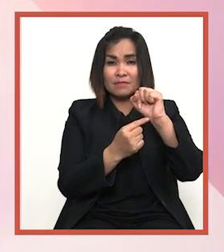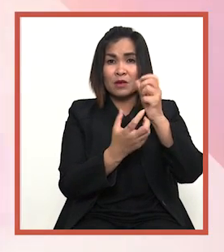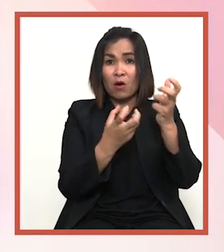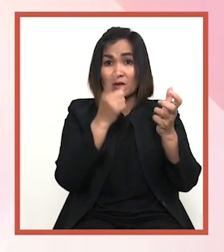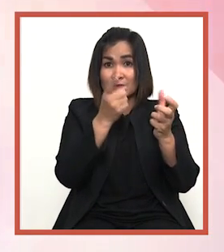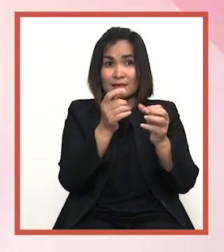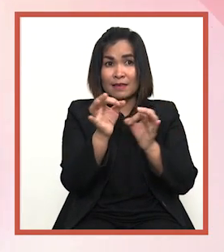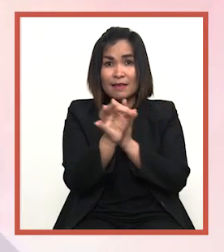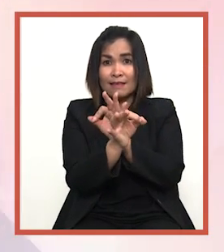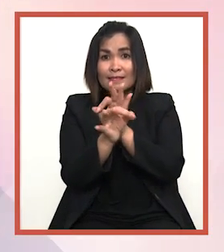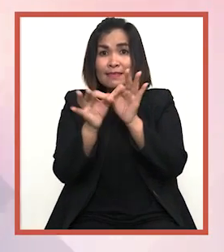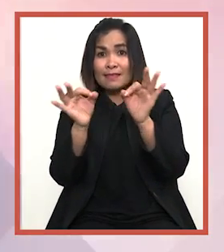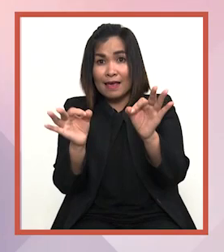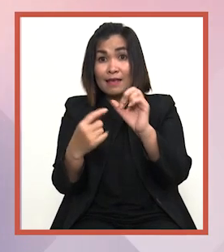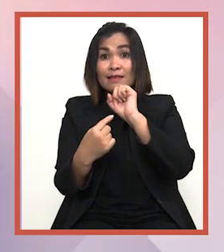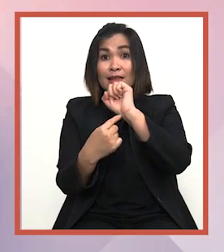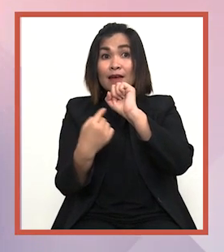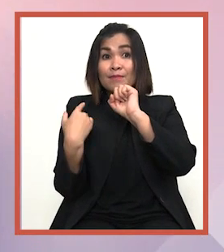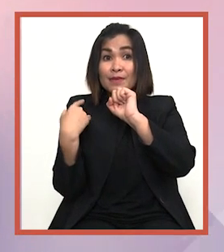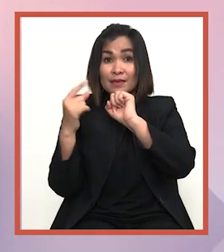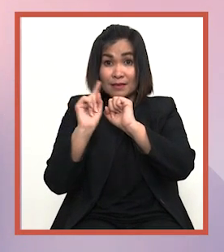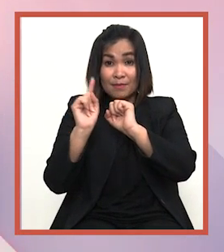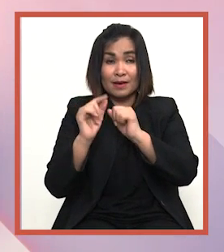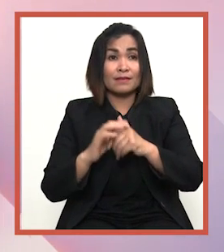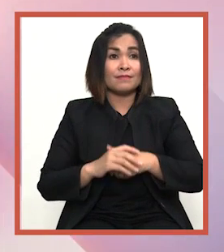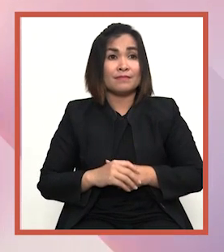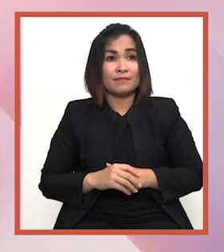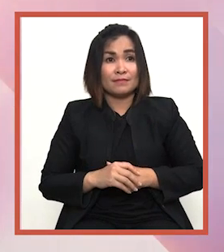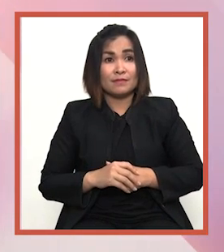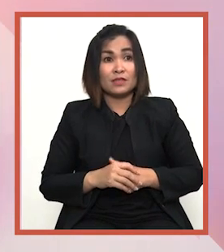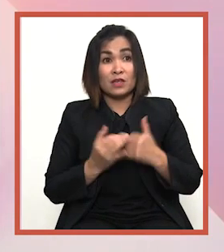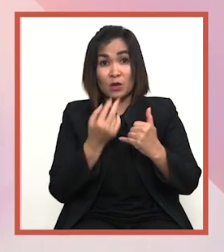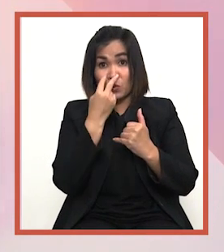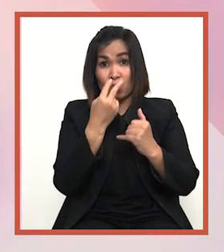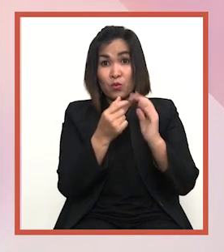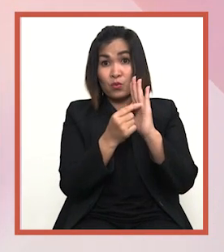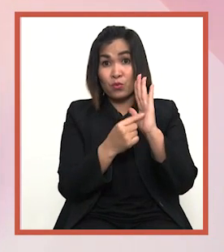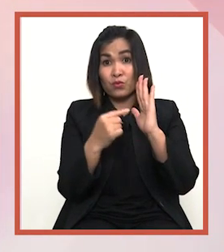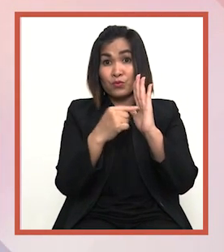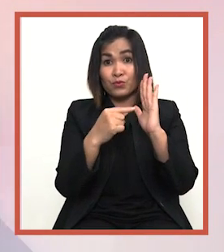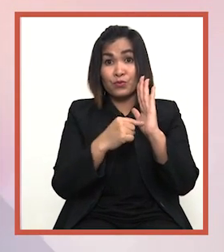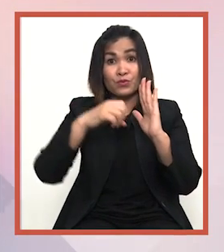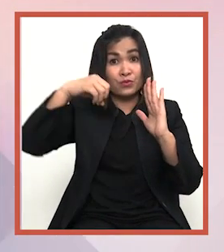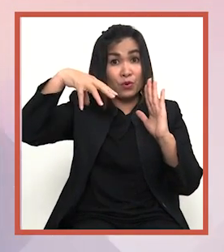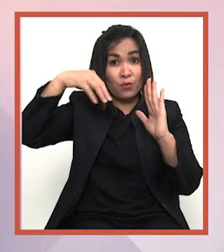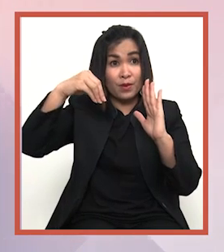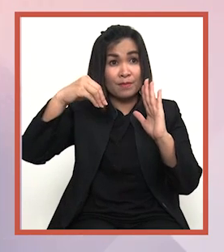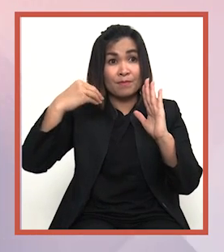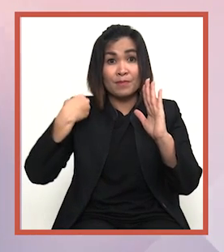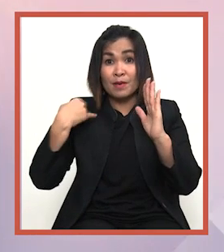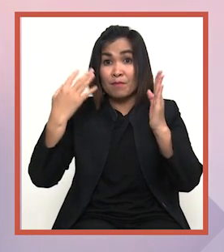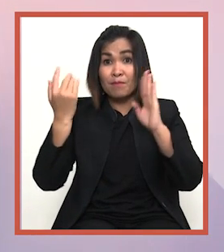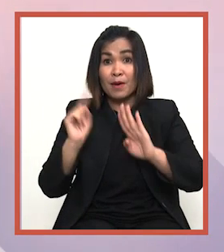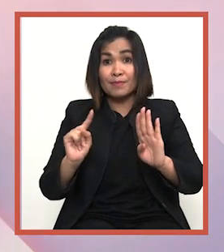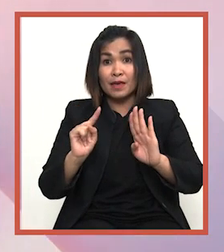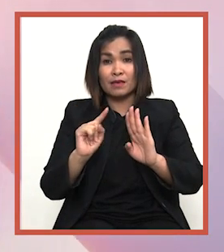วิตช์นะครับเราใช้แทนสัญลักษณ์อะไรบ้างนะครับหนึ่งเลยดูตัวสวิตช์ครับเราใช้สัญลักษณ์ของสวิตช์ขั้วเดียวนะครับ